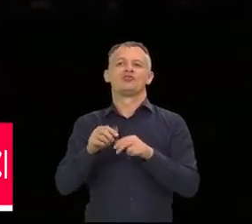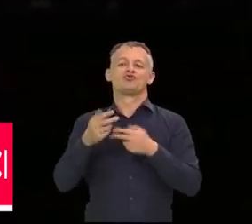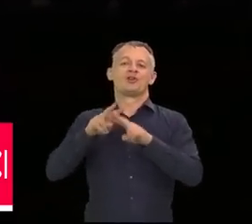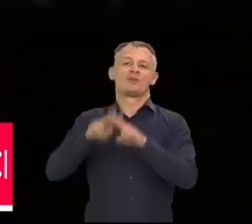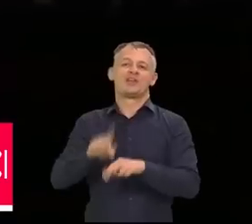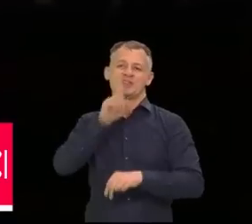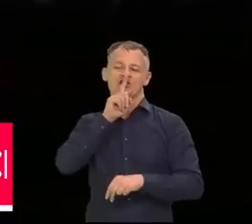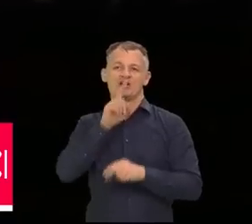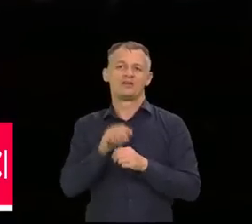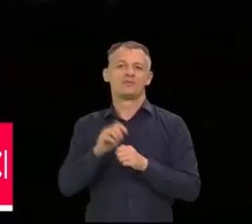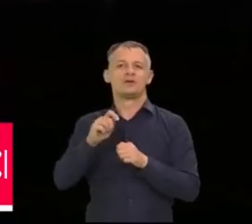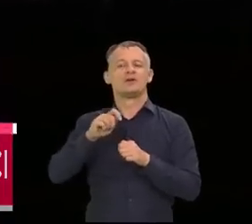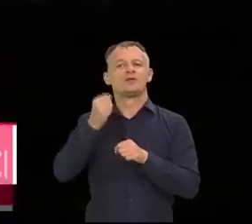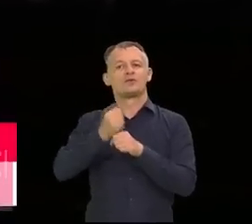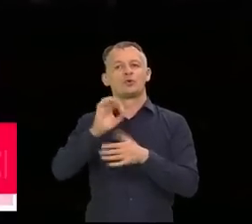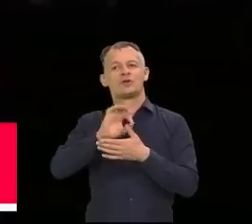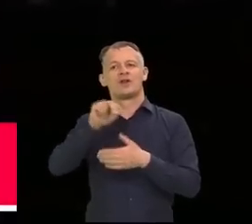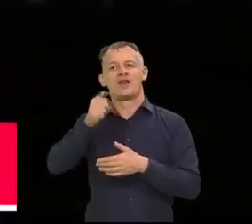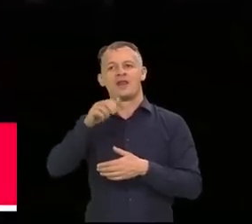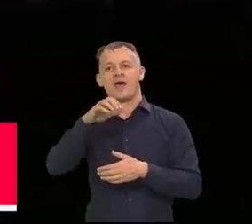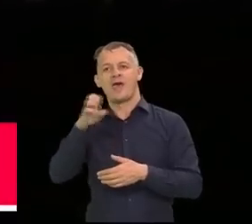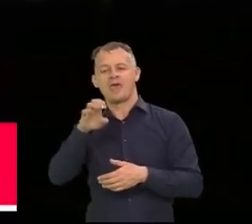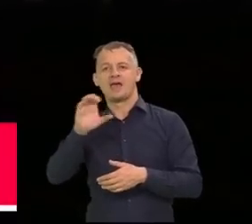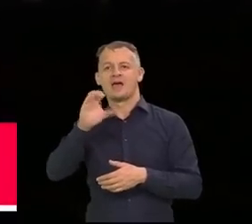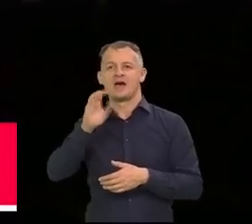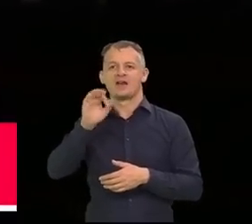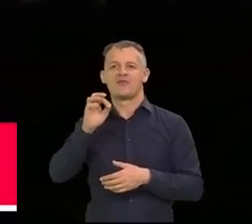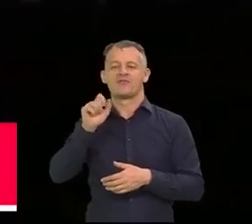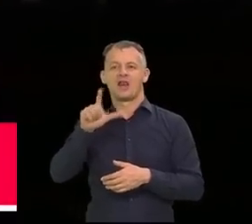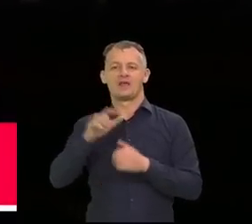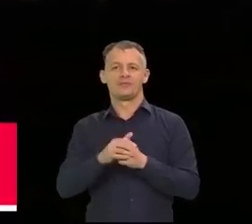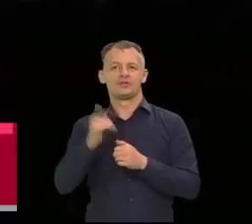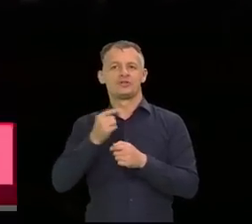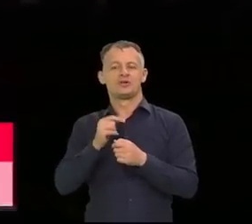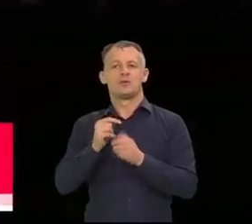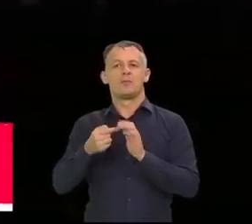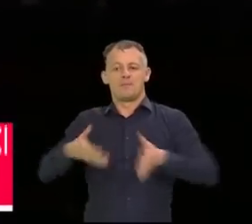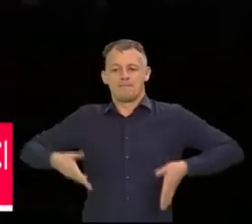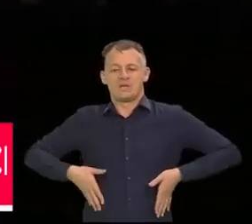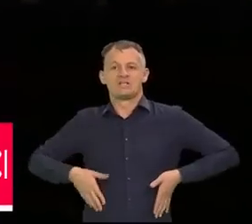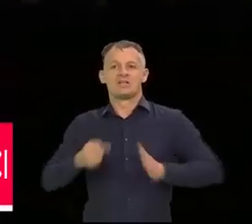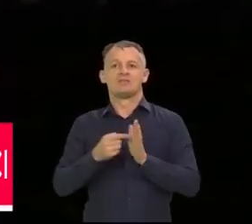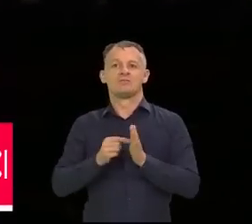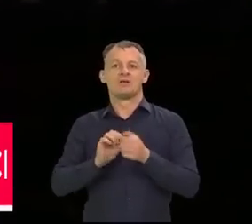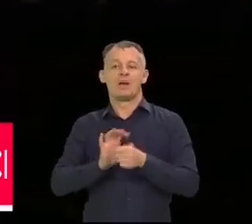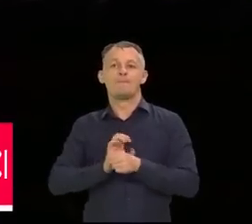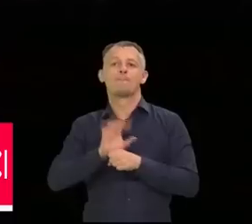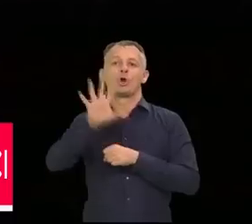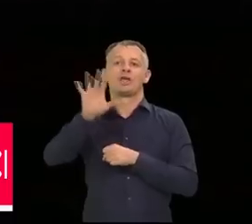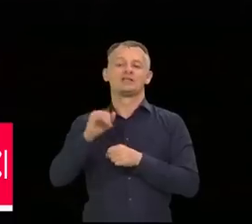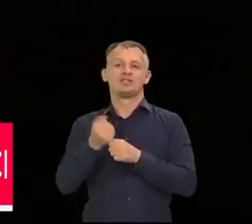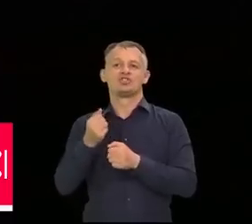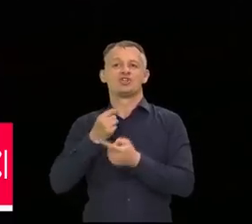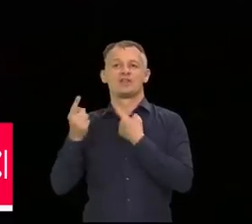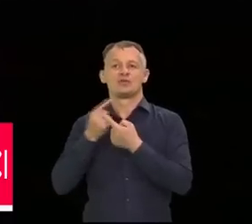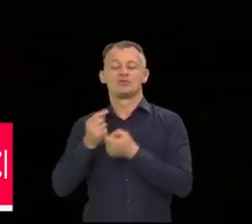regia lui Nae Caranfil, prezent la proiecție, la discuțiile cu dumneavoastră și pe această cale vă invităm